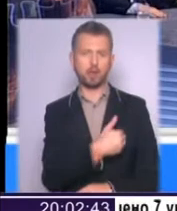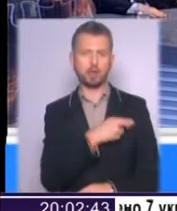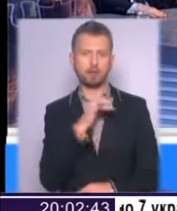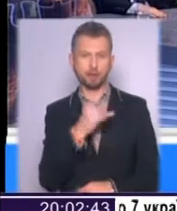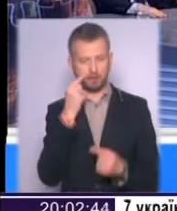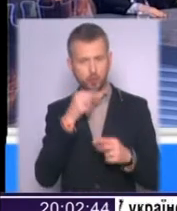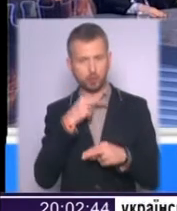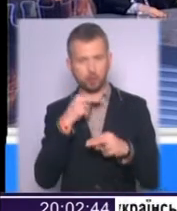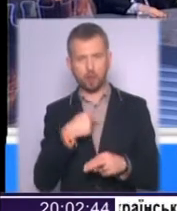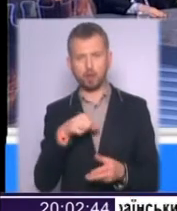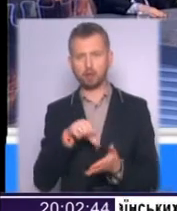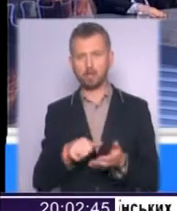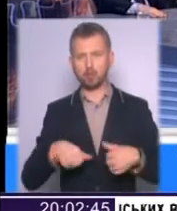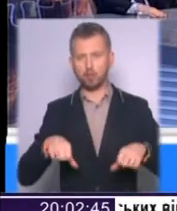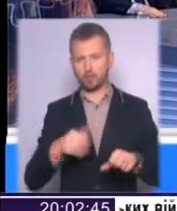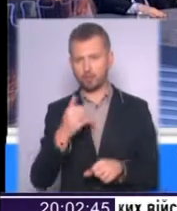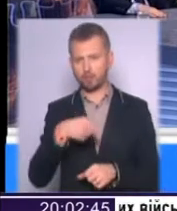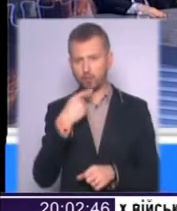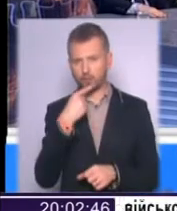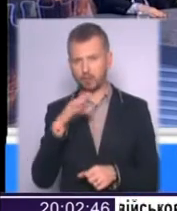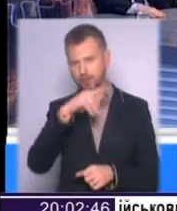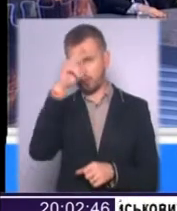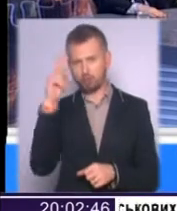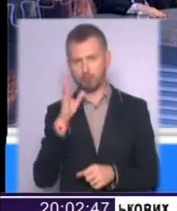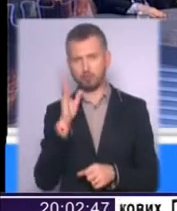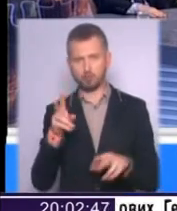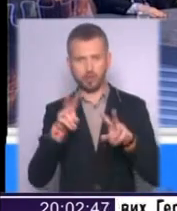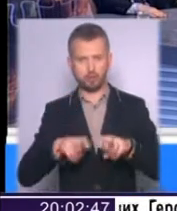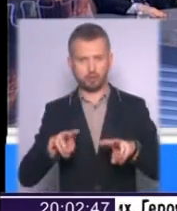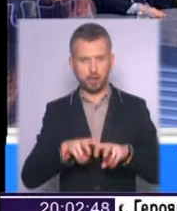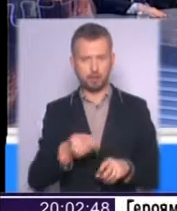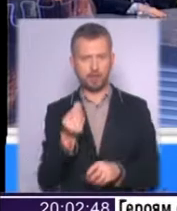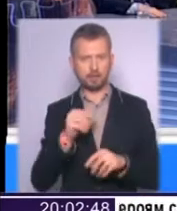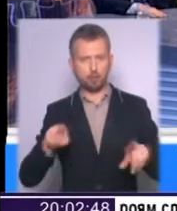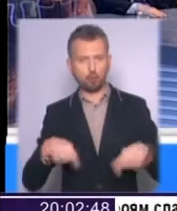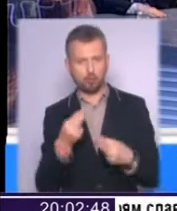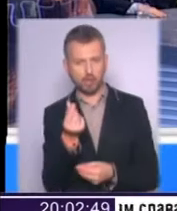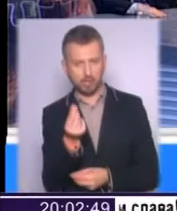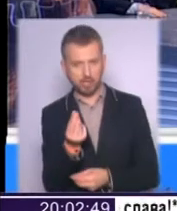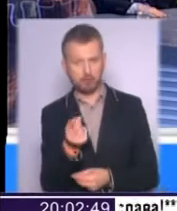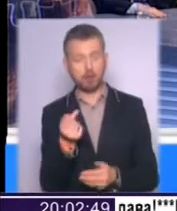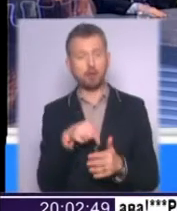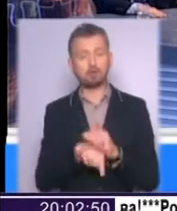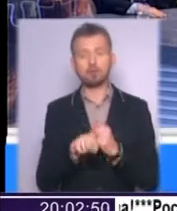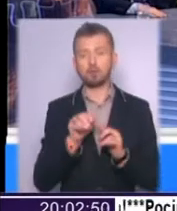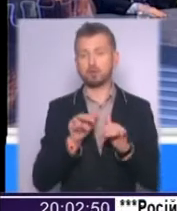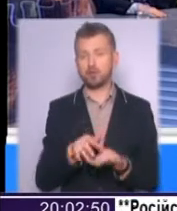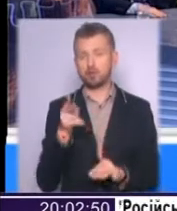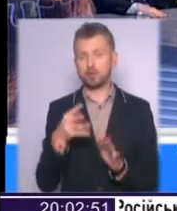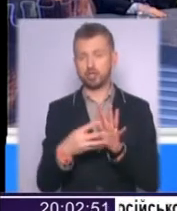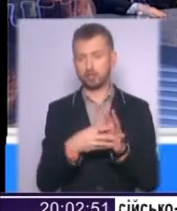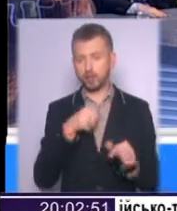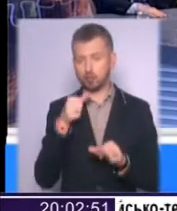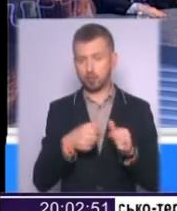я член комісії, ви говорили, з Тимошенко будете розглядувати ціноутворення тарифів. Так ось у чому справа. В 2009 по